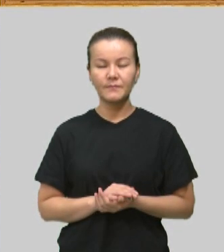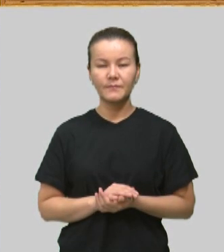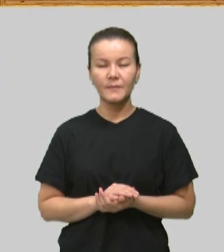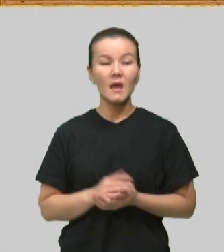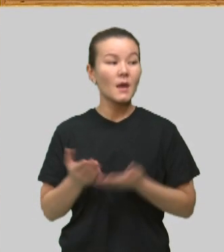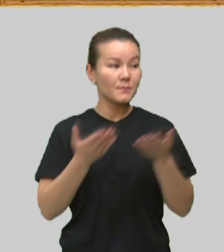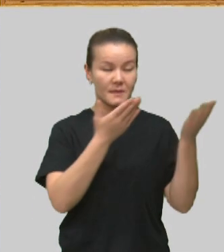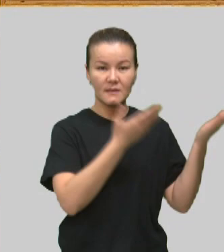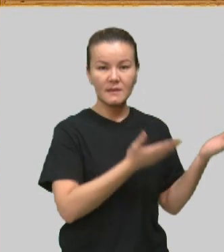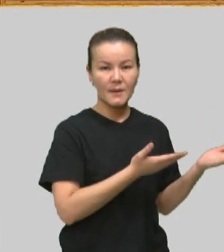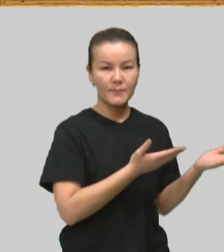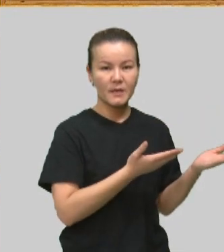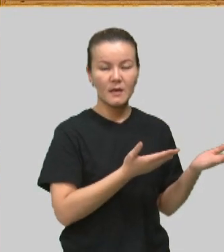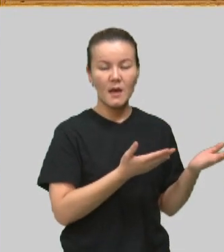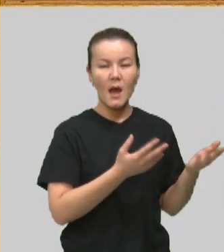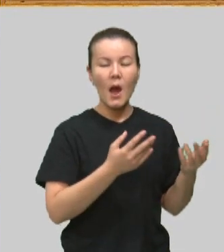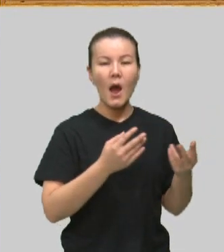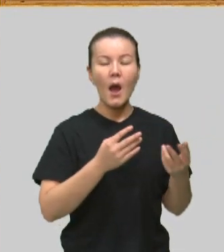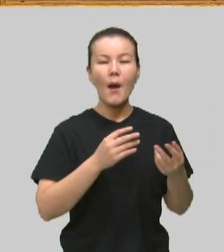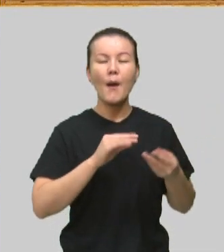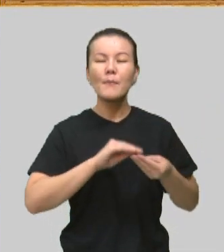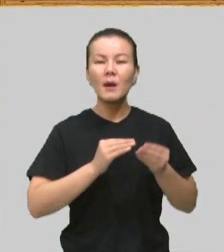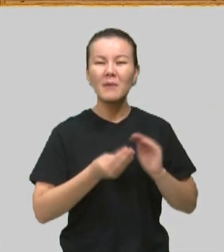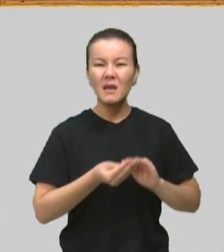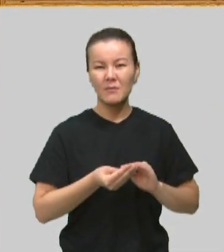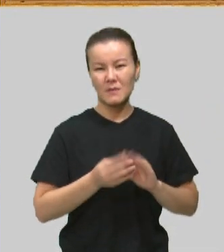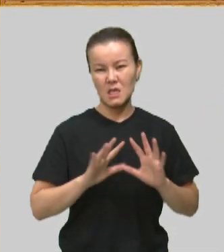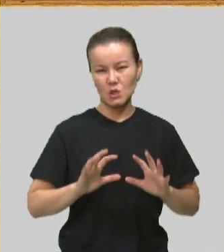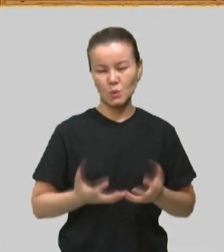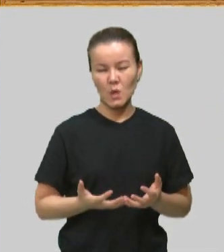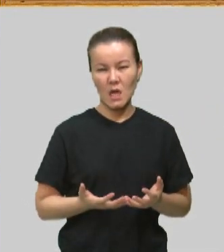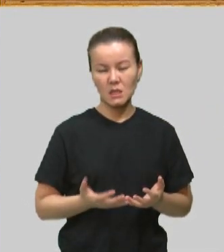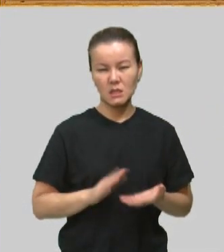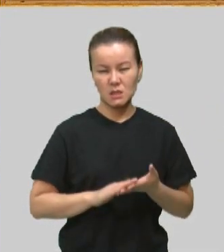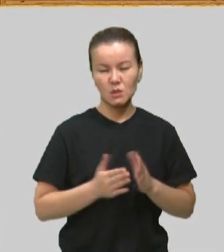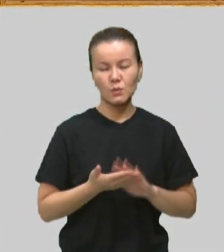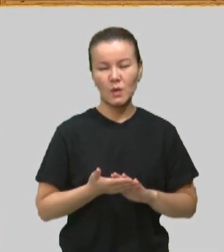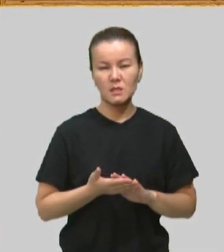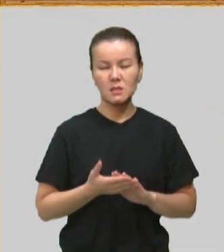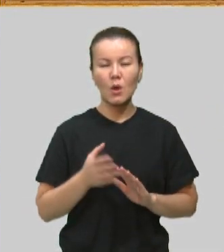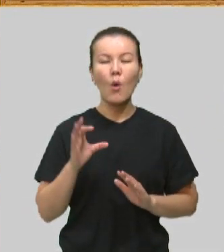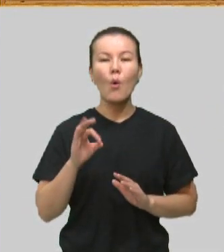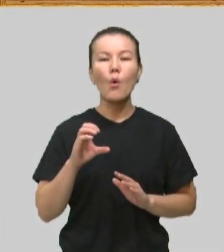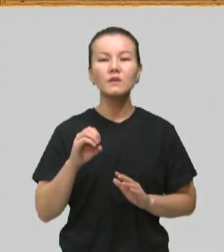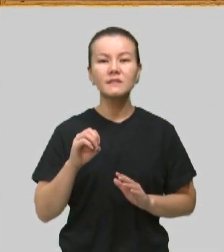Перед нами проблемная ситуация.